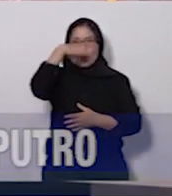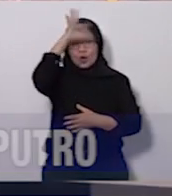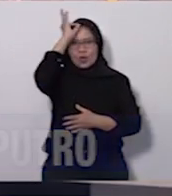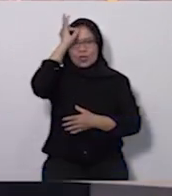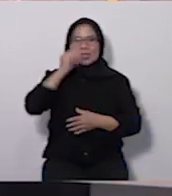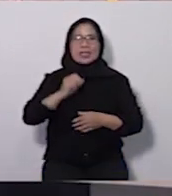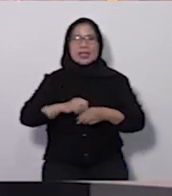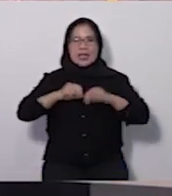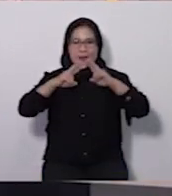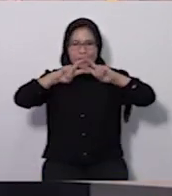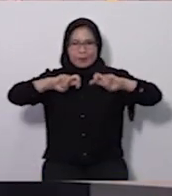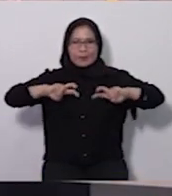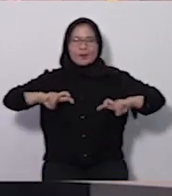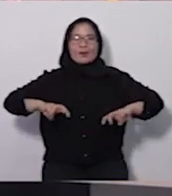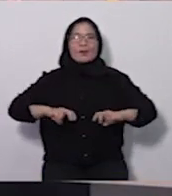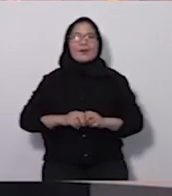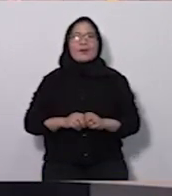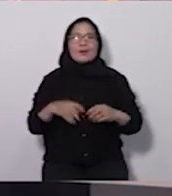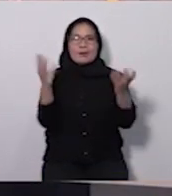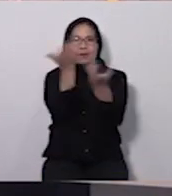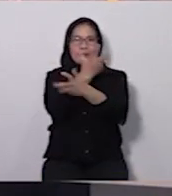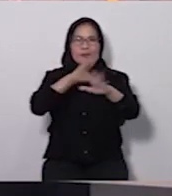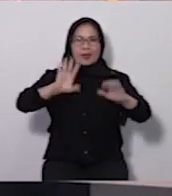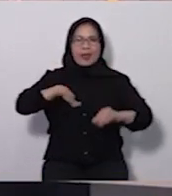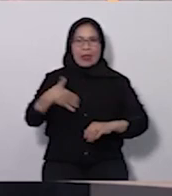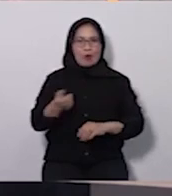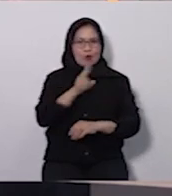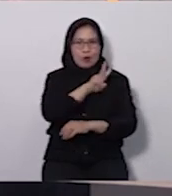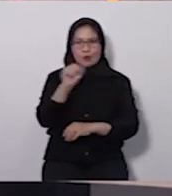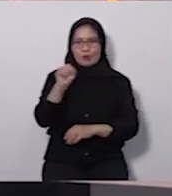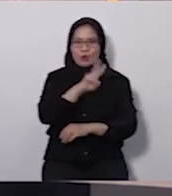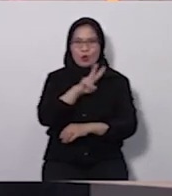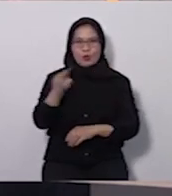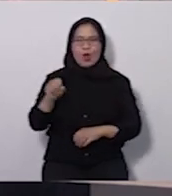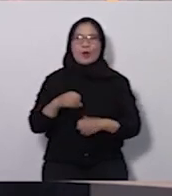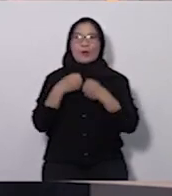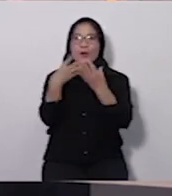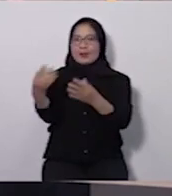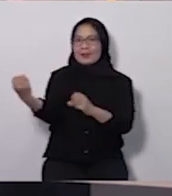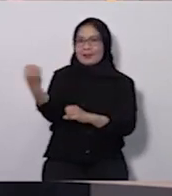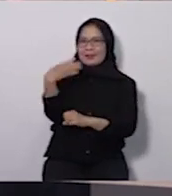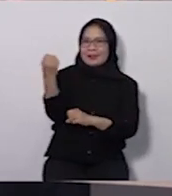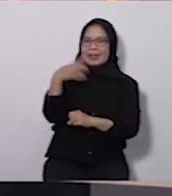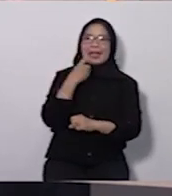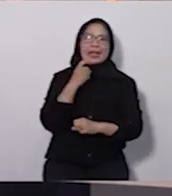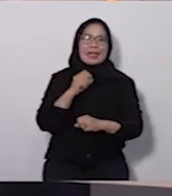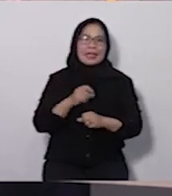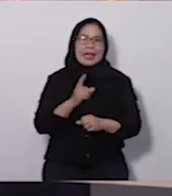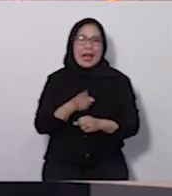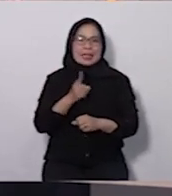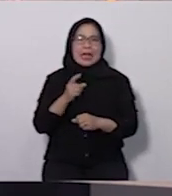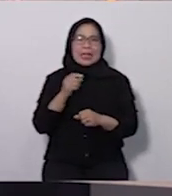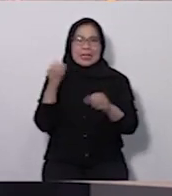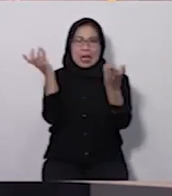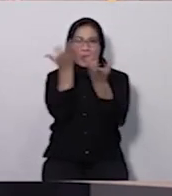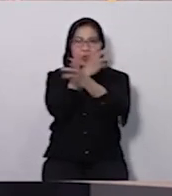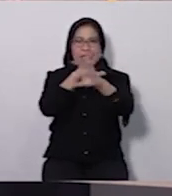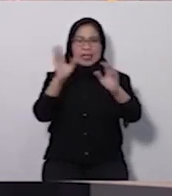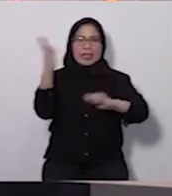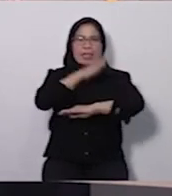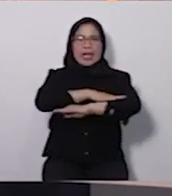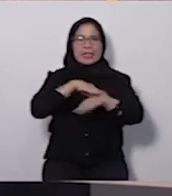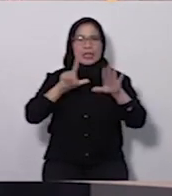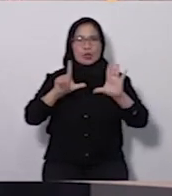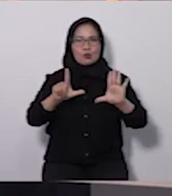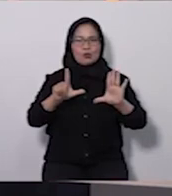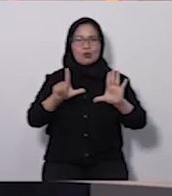dalam operasi lilin Tahun 2022 akan menyampaikan update situasi kondisi lalu lintas hari